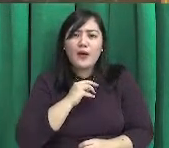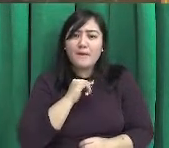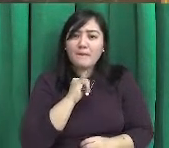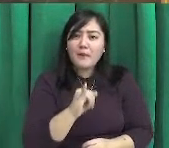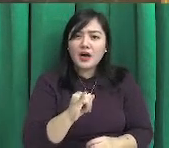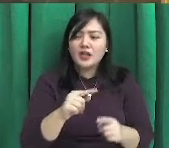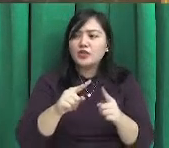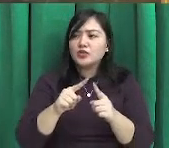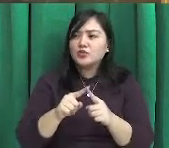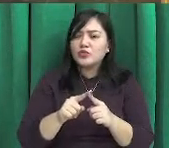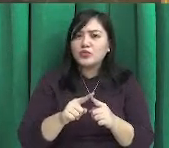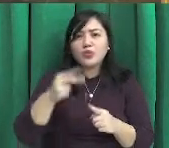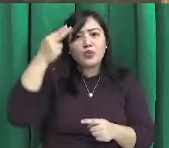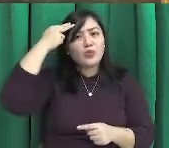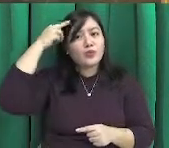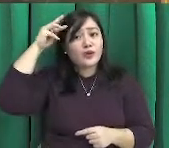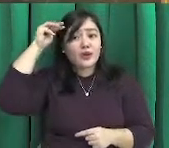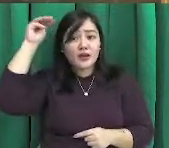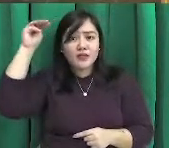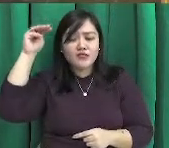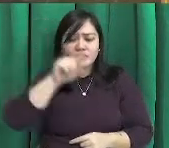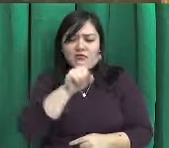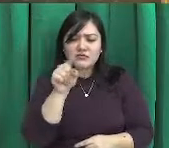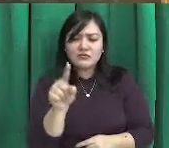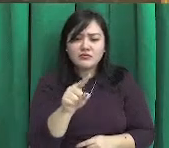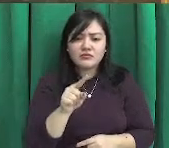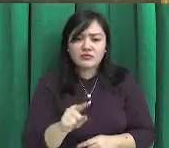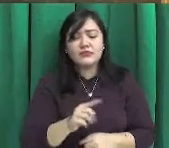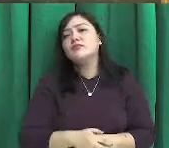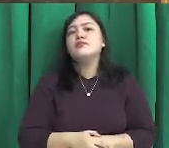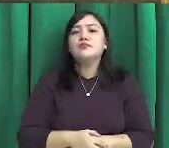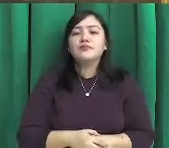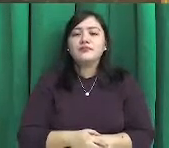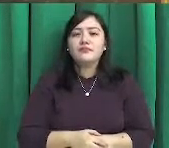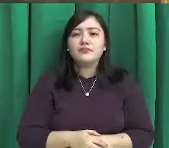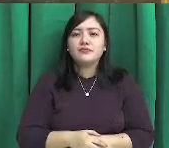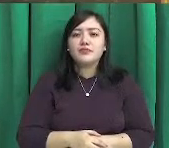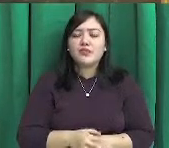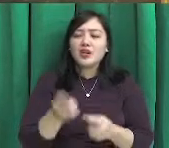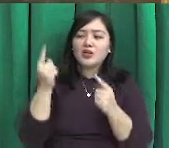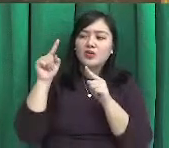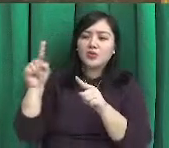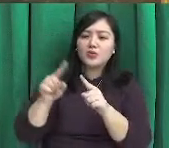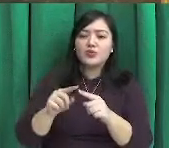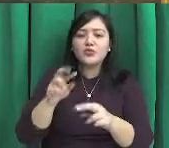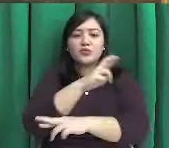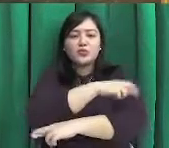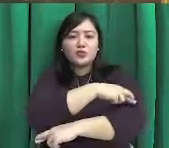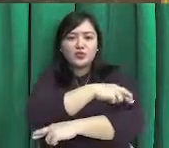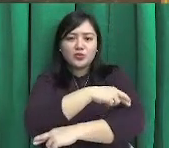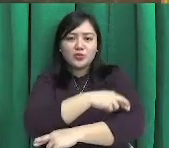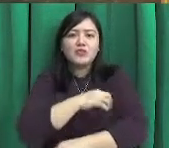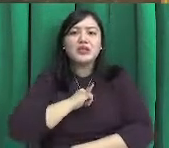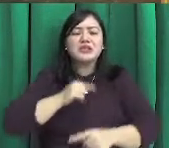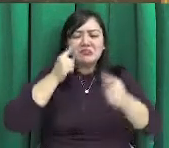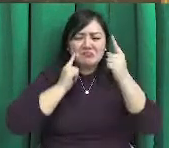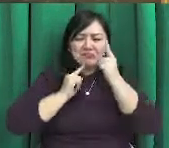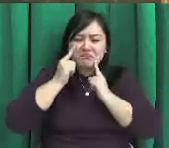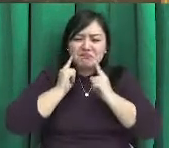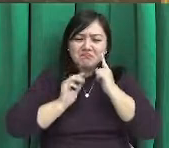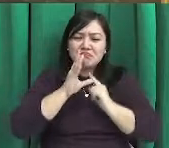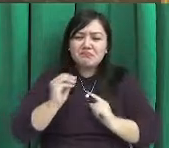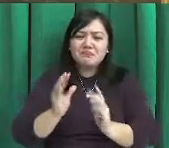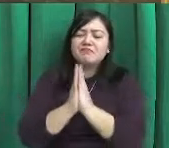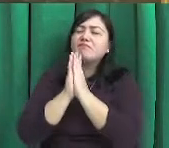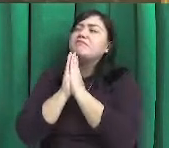ko po, honestly, nagpunta ako sa kwarto namin, umiyak at nagdasal. That's it. Yun lang